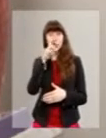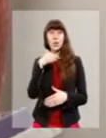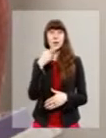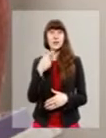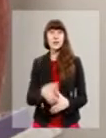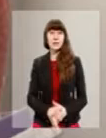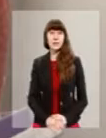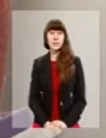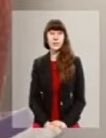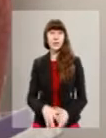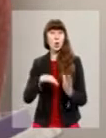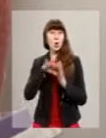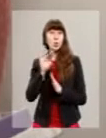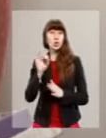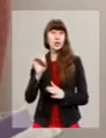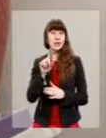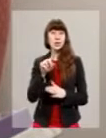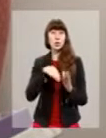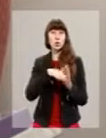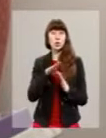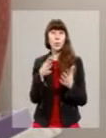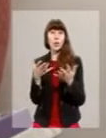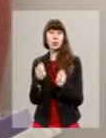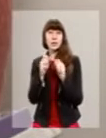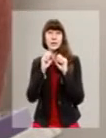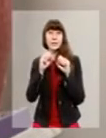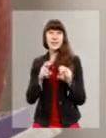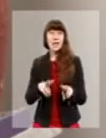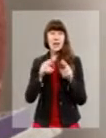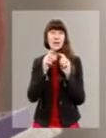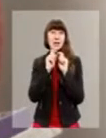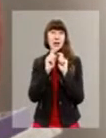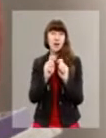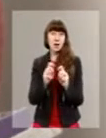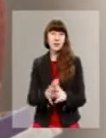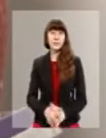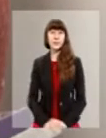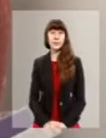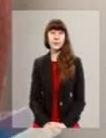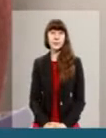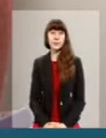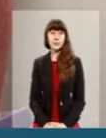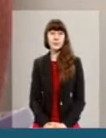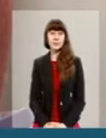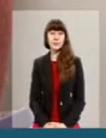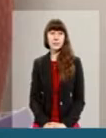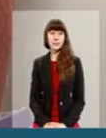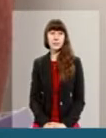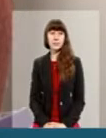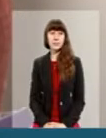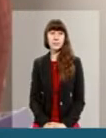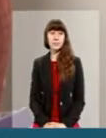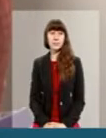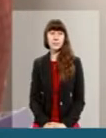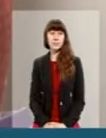алғашқы несін олар өздері туралы бейнеролик түсіріп жіберген болатын үш тілде. Осы сатыдан өткен келесі кезеңге өткендерді бұл біз